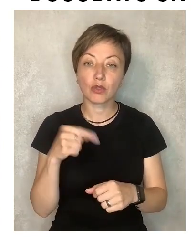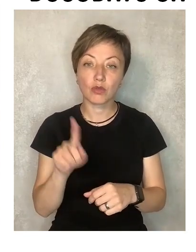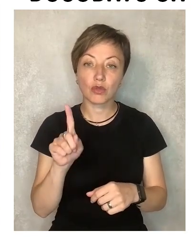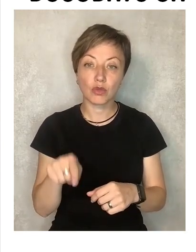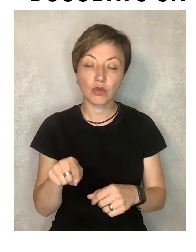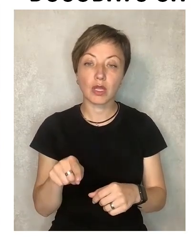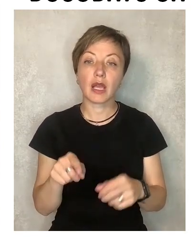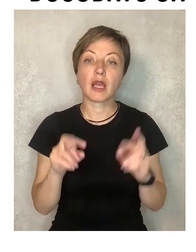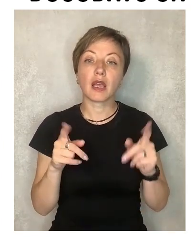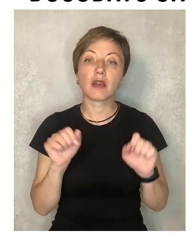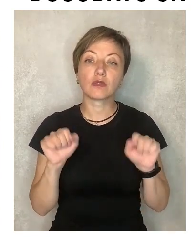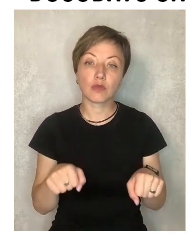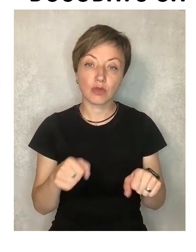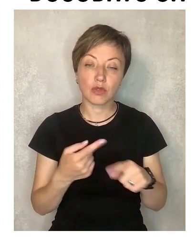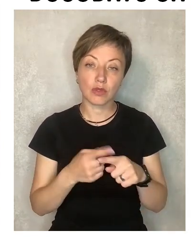наскільки ви зможете лупити цю скалу.